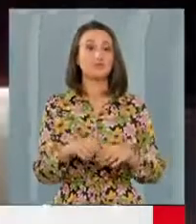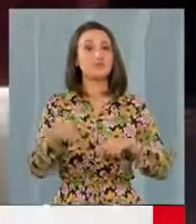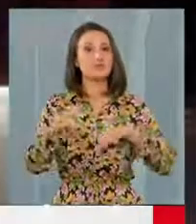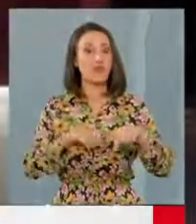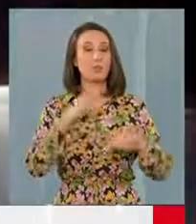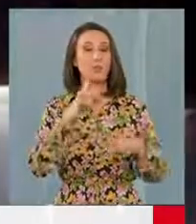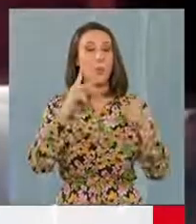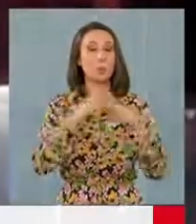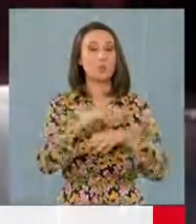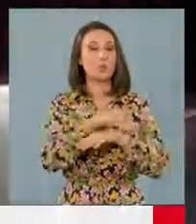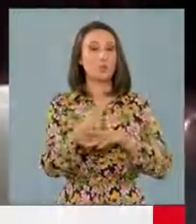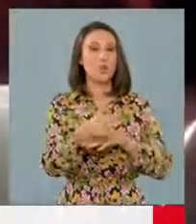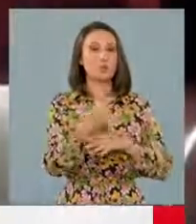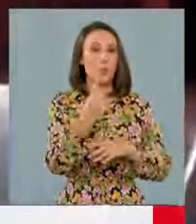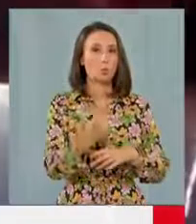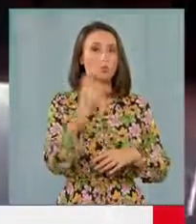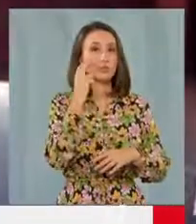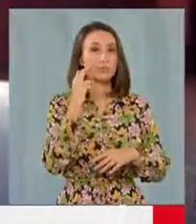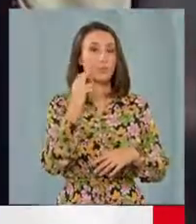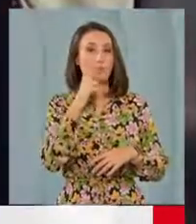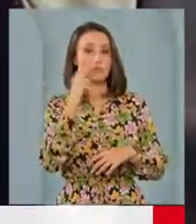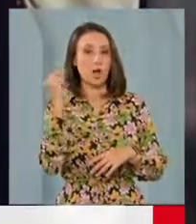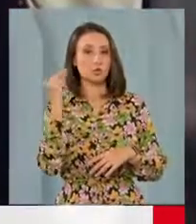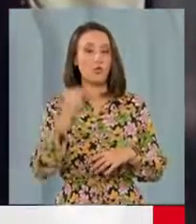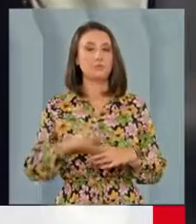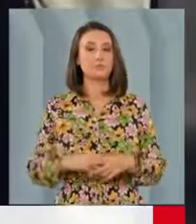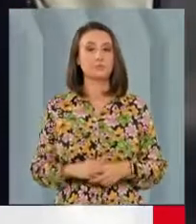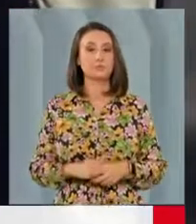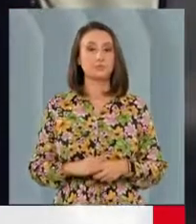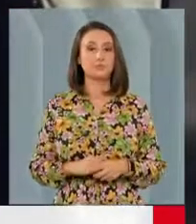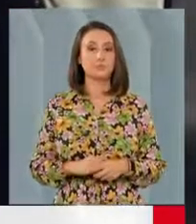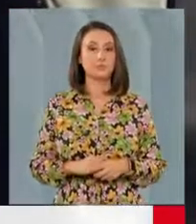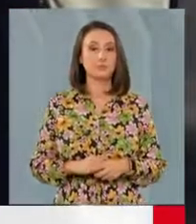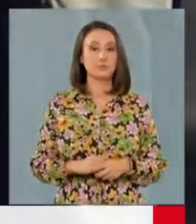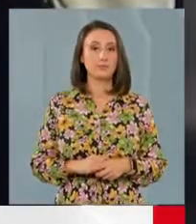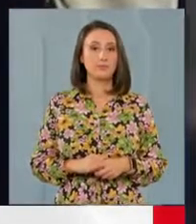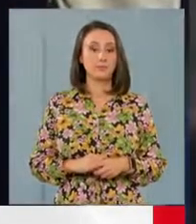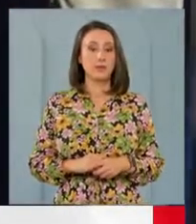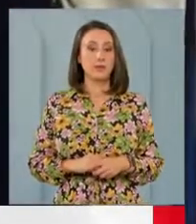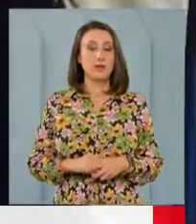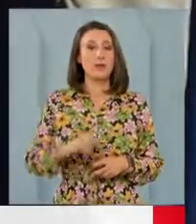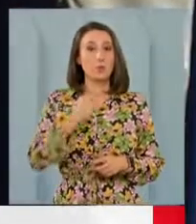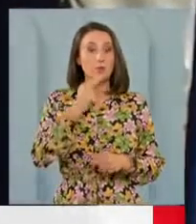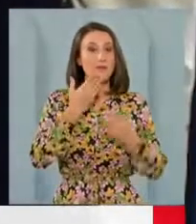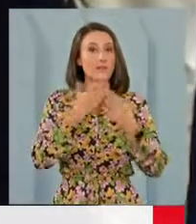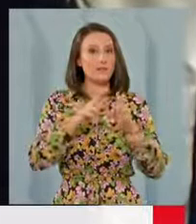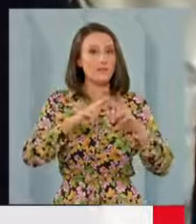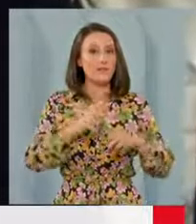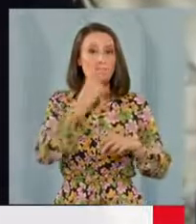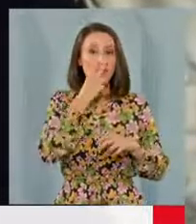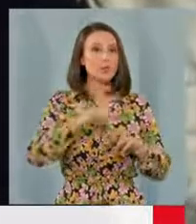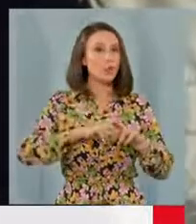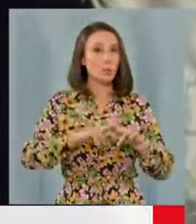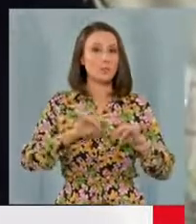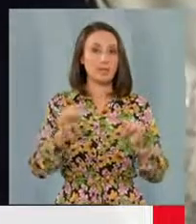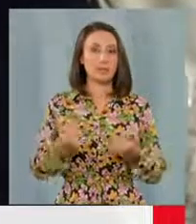traficul a fost oprit pe DN1 Sibiu Brașov între localitățile Avrig și Porumbacu de Jos județul Sibiu poliția va deschide o anchetă în urma